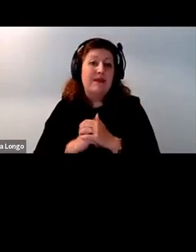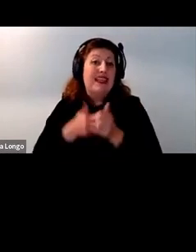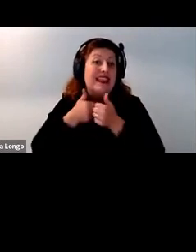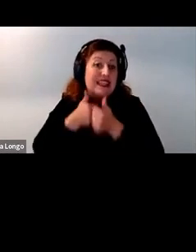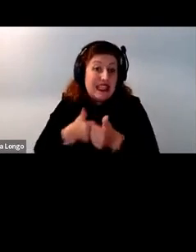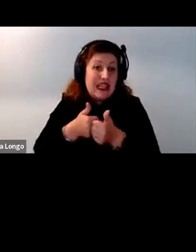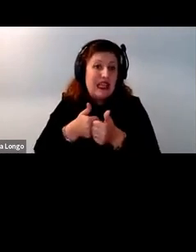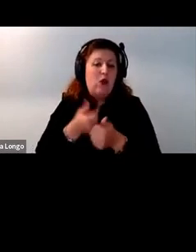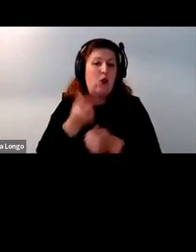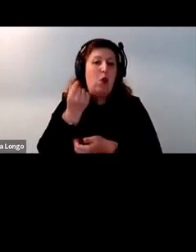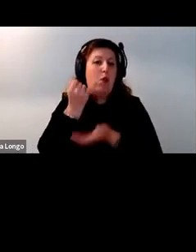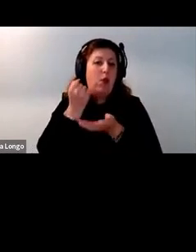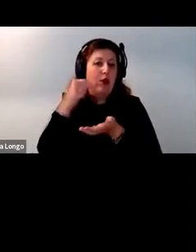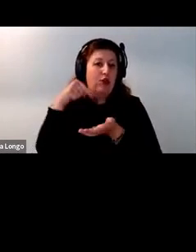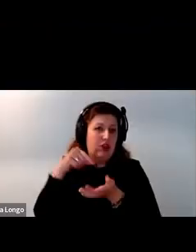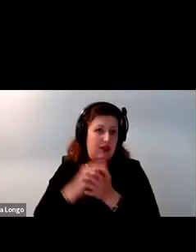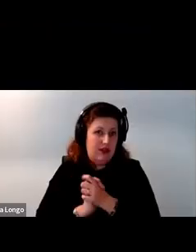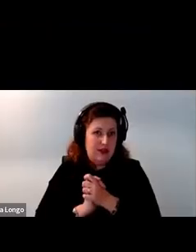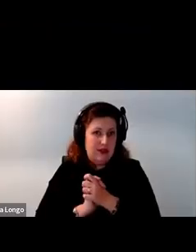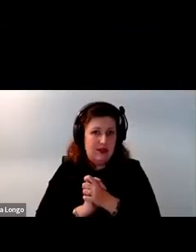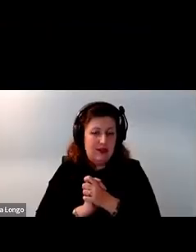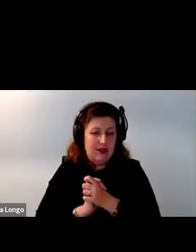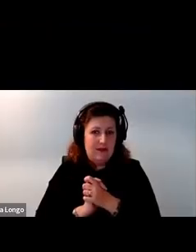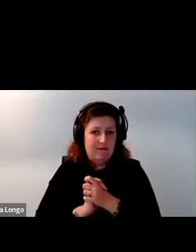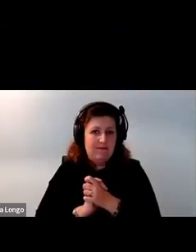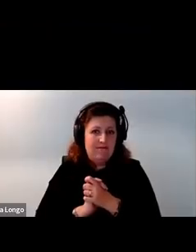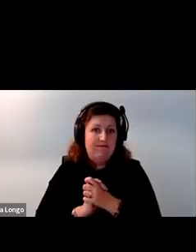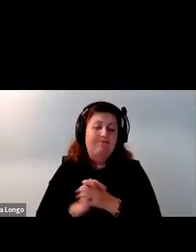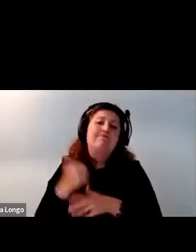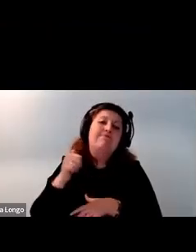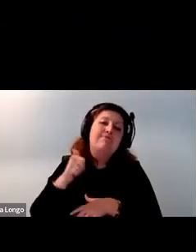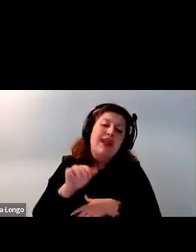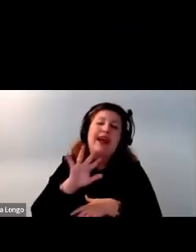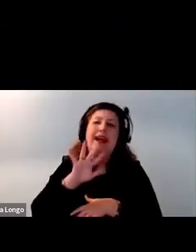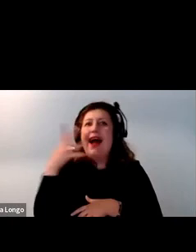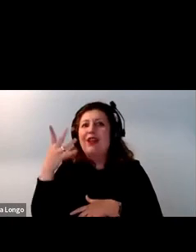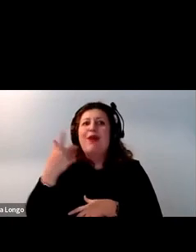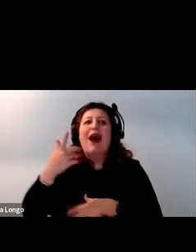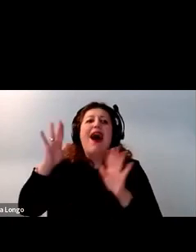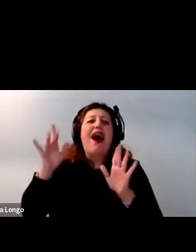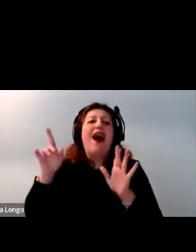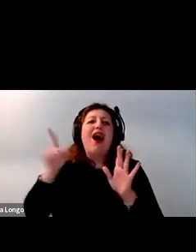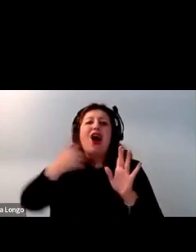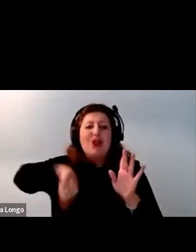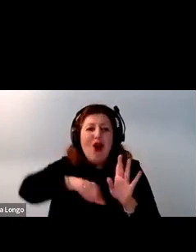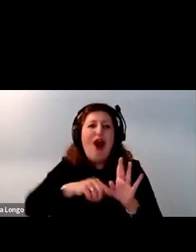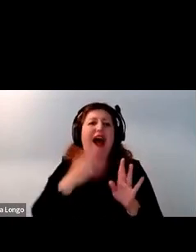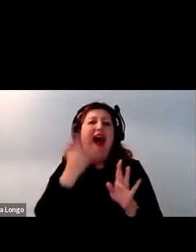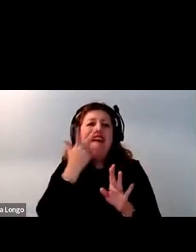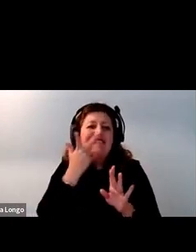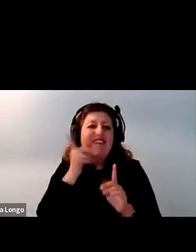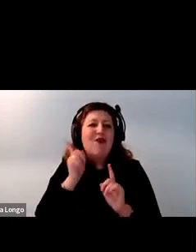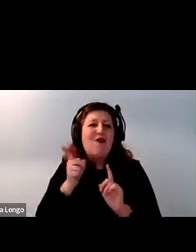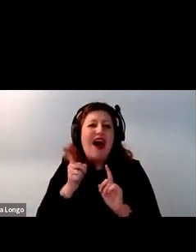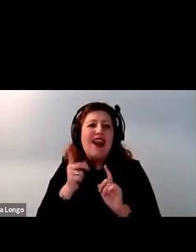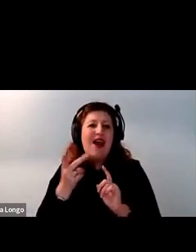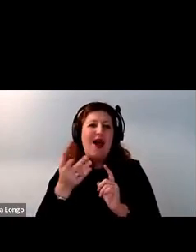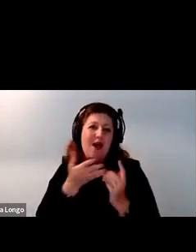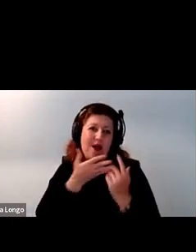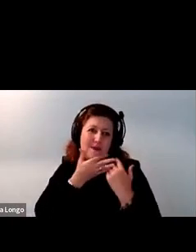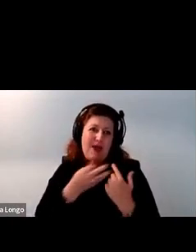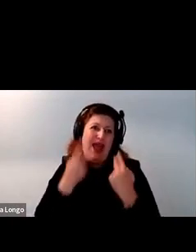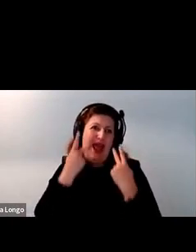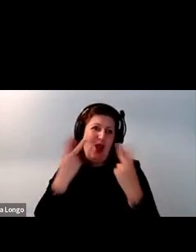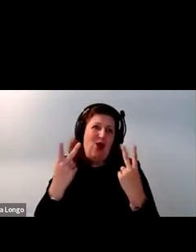budget e di tante altre cose, però ci piaceva anche che fossero dei begli edifici, un po'